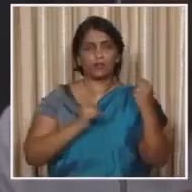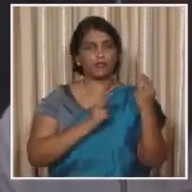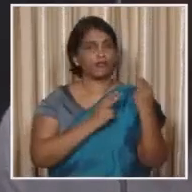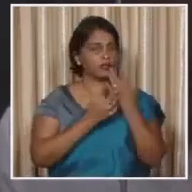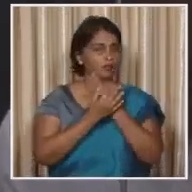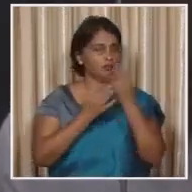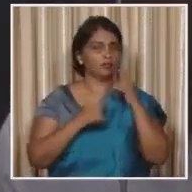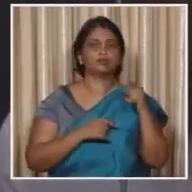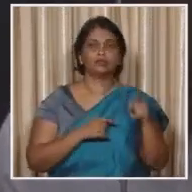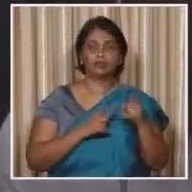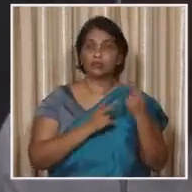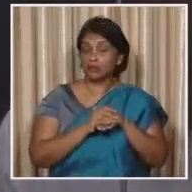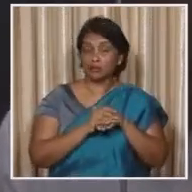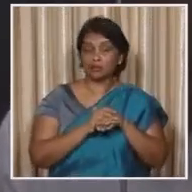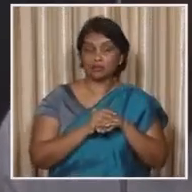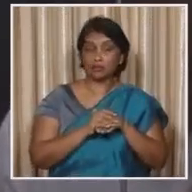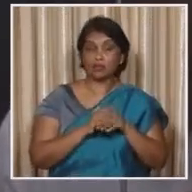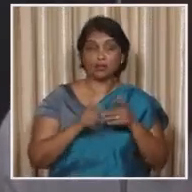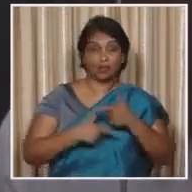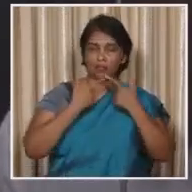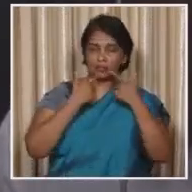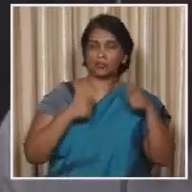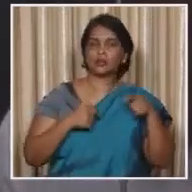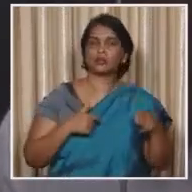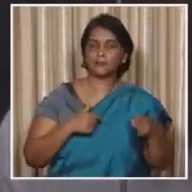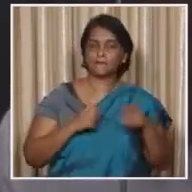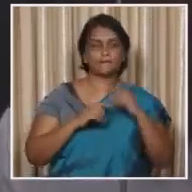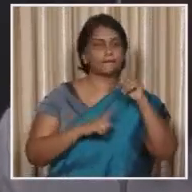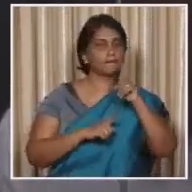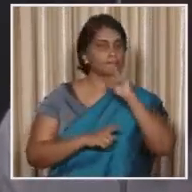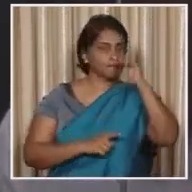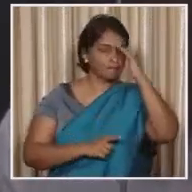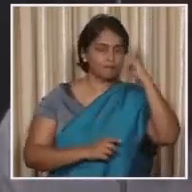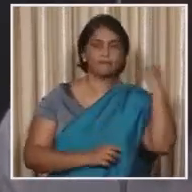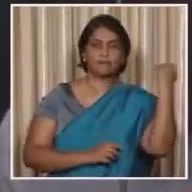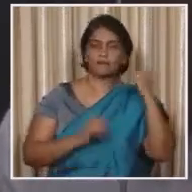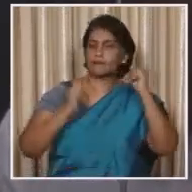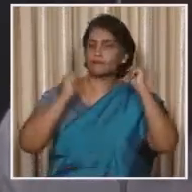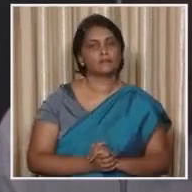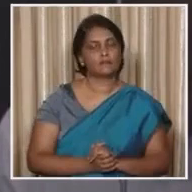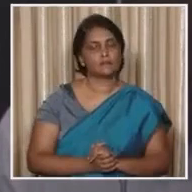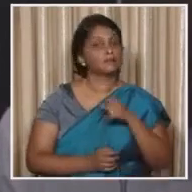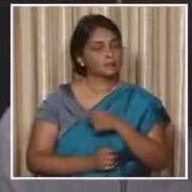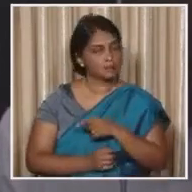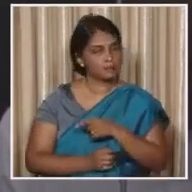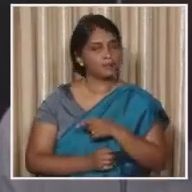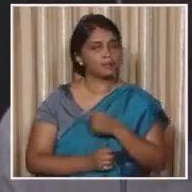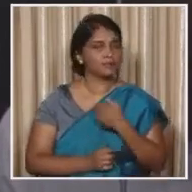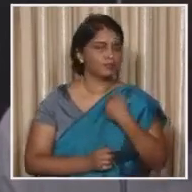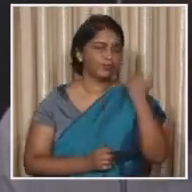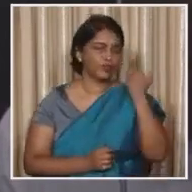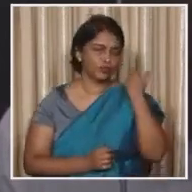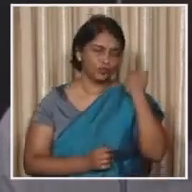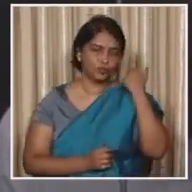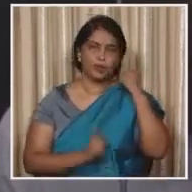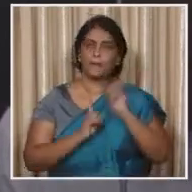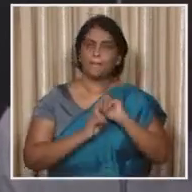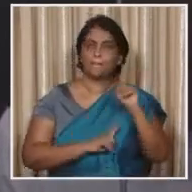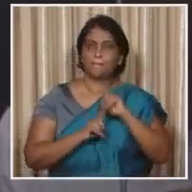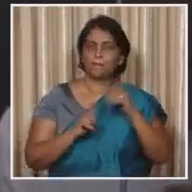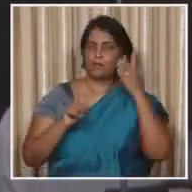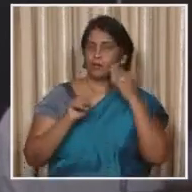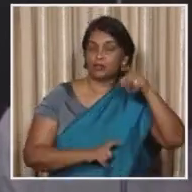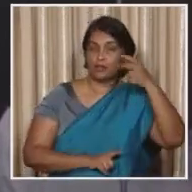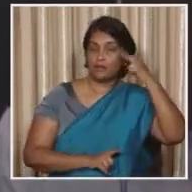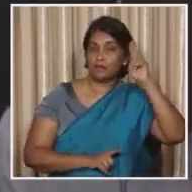තනතුර බබලවමින් තනතුරෙන් බබලනවා නෙවෙයි තනතුර බබලවමින් ඒ කතානායක භූමිකාව ඉතා ප්‍රශස්තයුරින් ඉටිකොලා ඒ දැන් අපි දන්නවා මේ පාර්ලිමේන්තුව කෙරෙහි